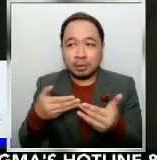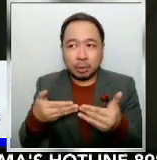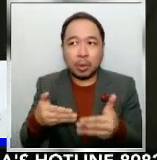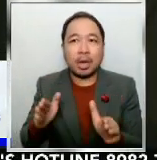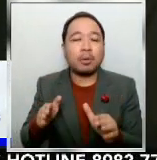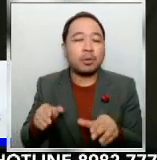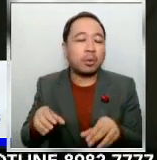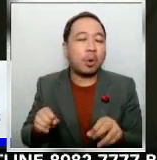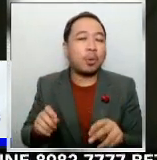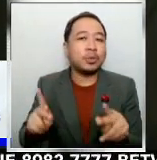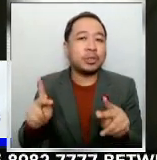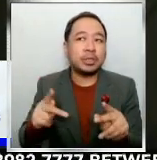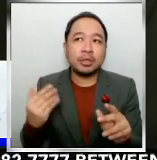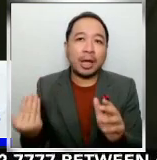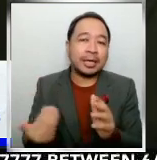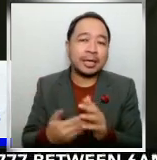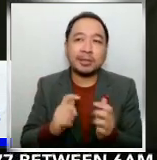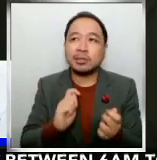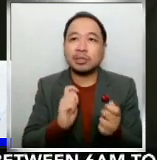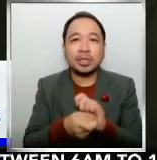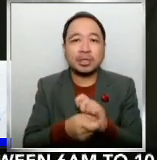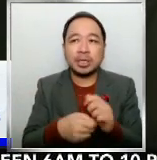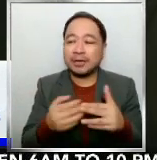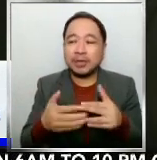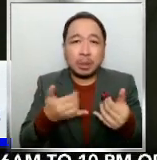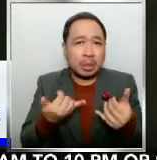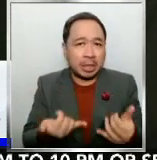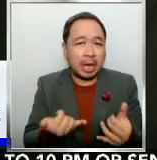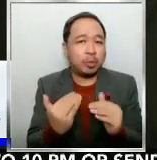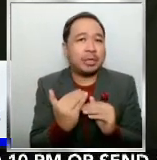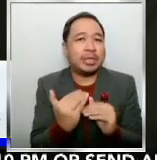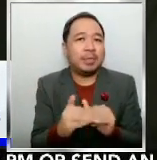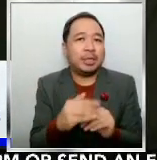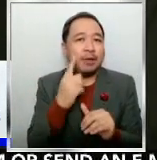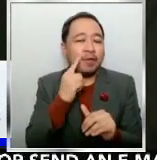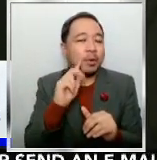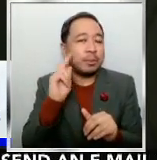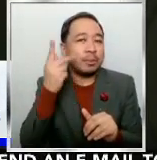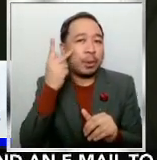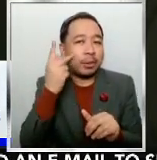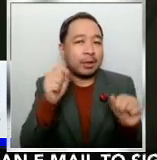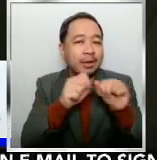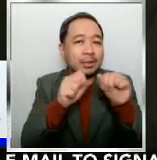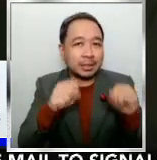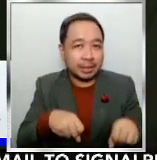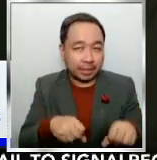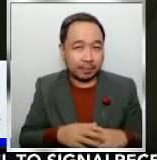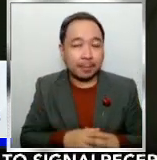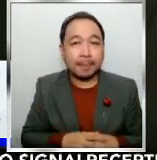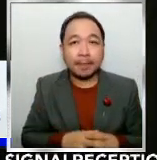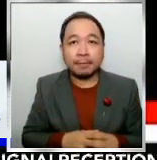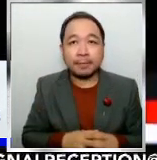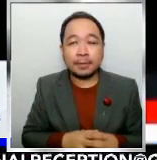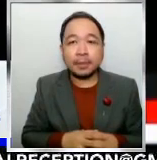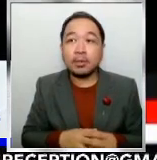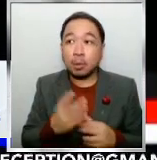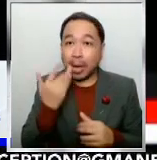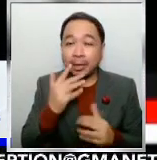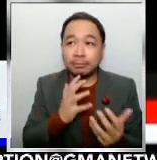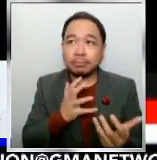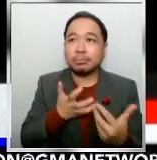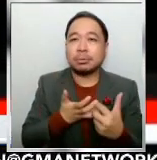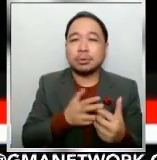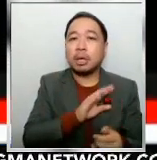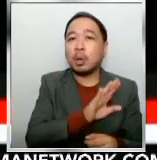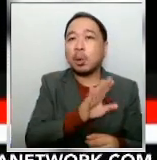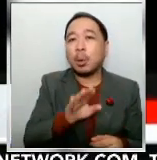to revise even the present restrictions on our political system to suit personal interest. Sa sesyon naman